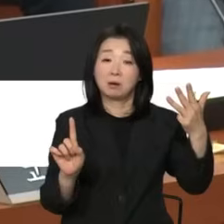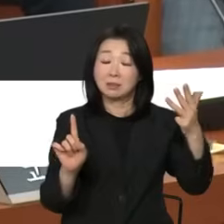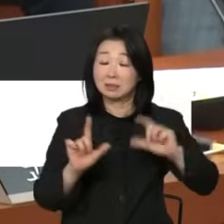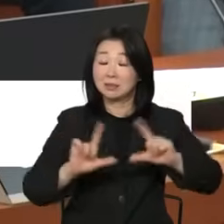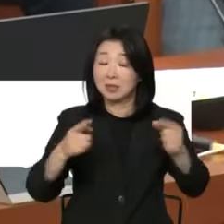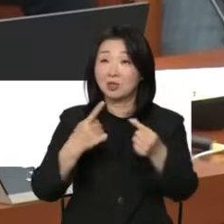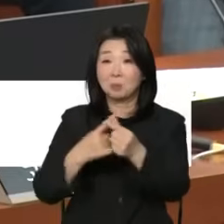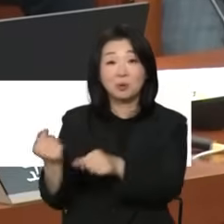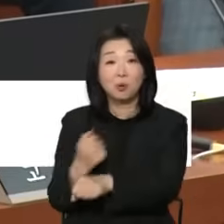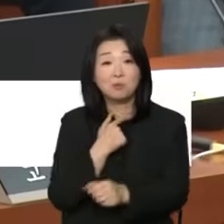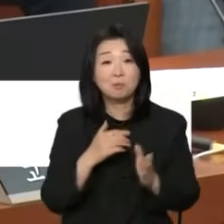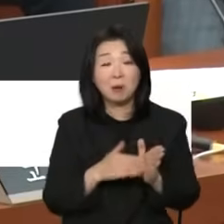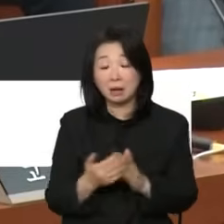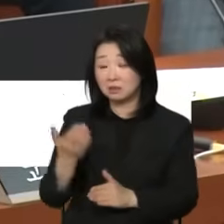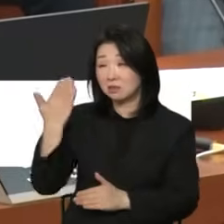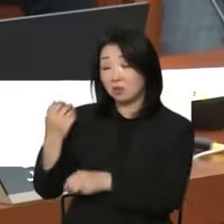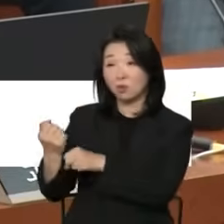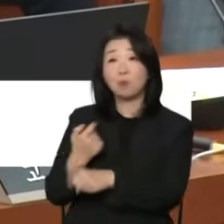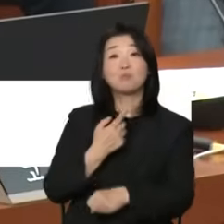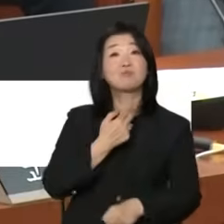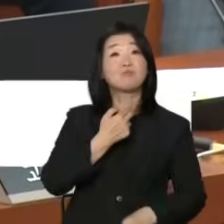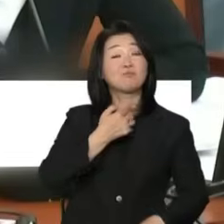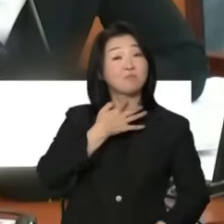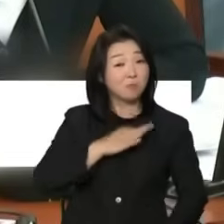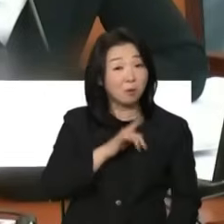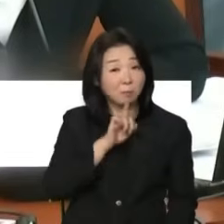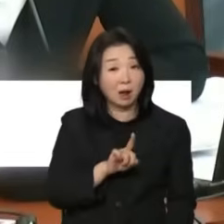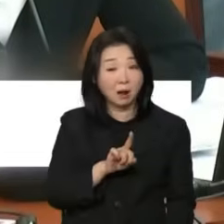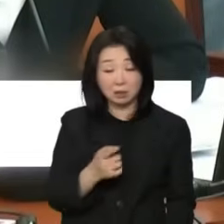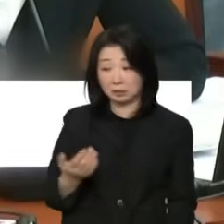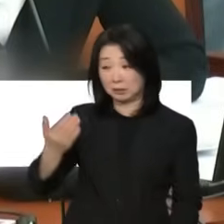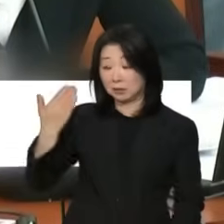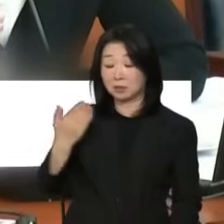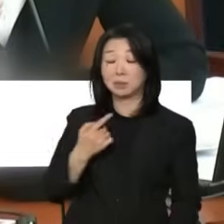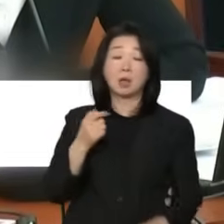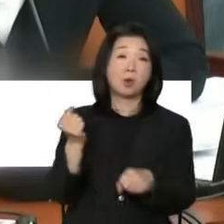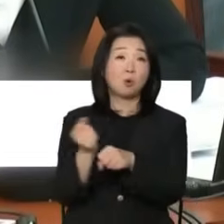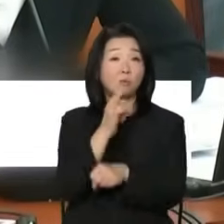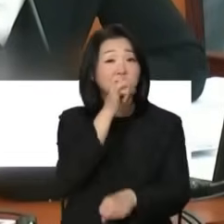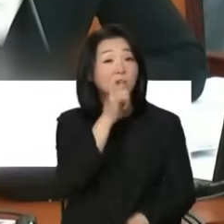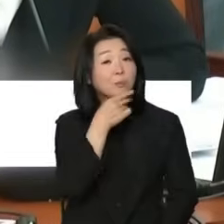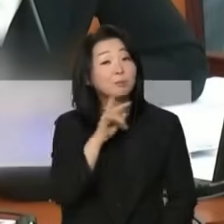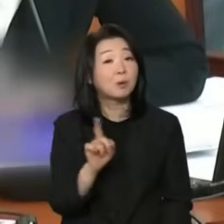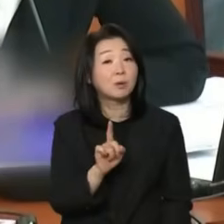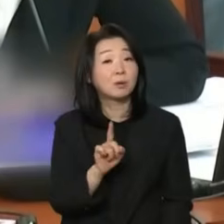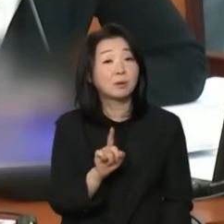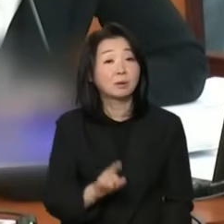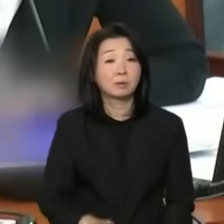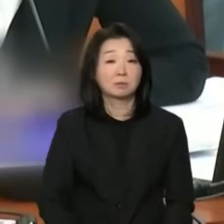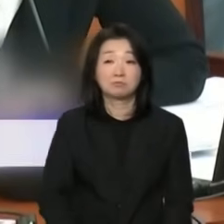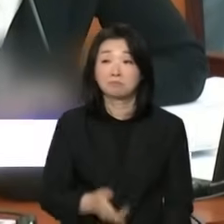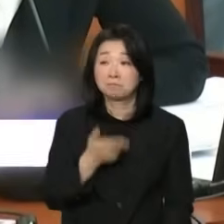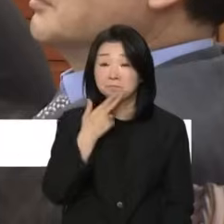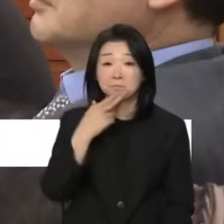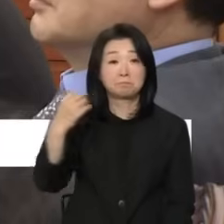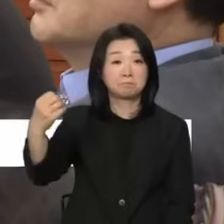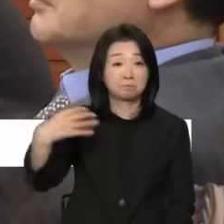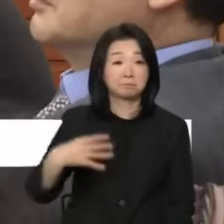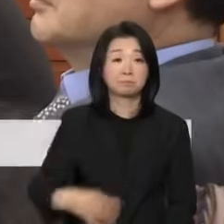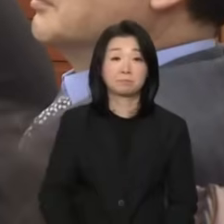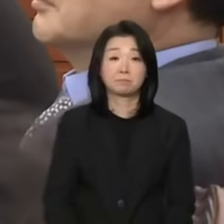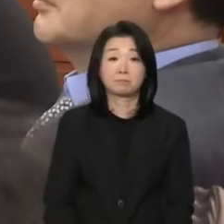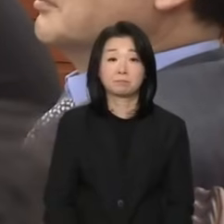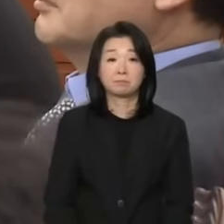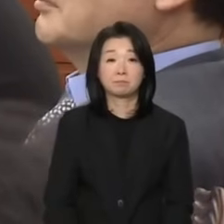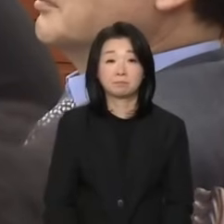첫 번째인데 그 이전엔 없다고 말씀하셨거든요. 그 이전에 있었습니까? 없었습니까? 없었습니다.